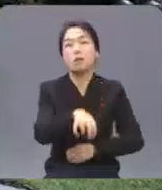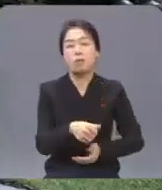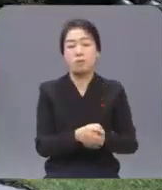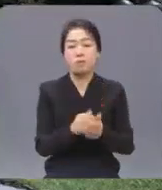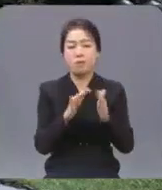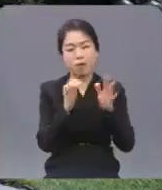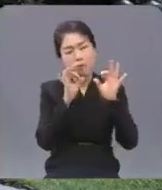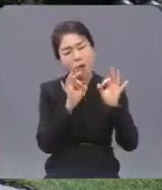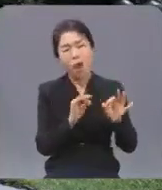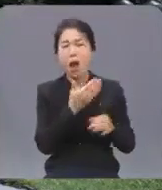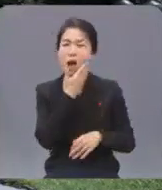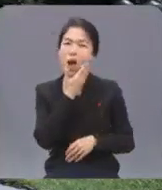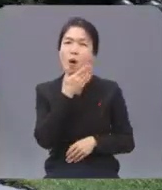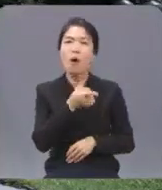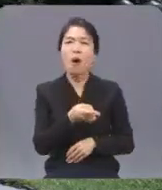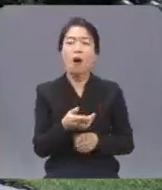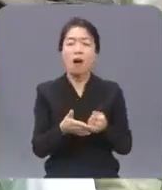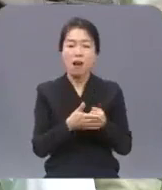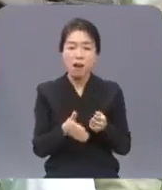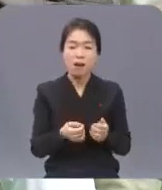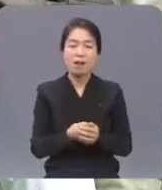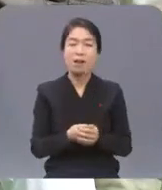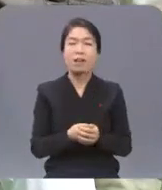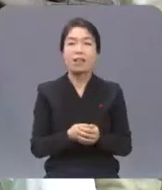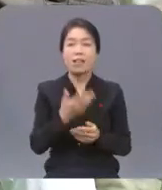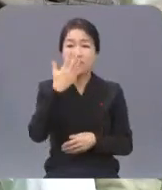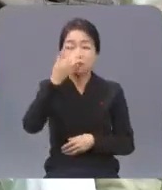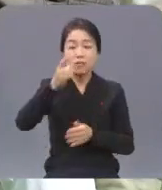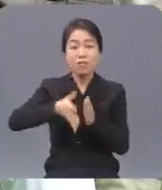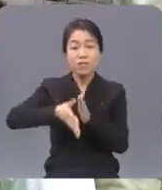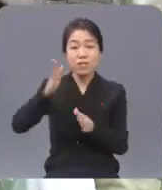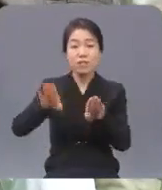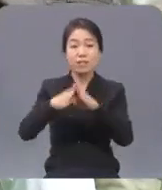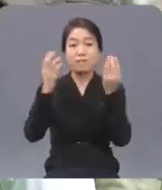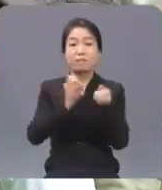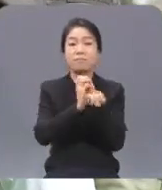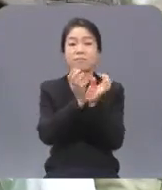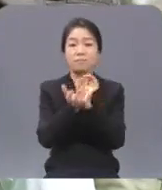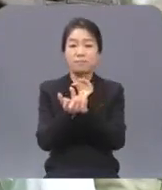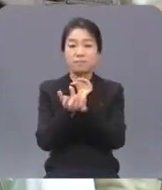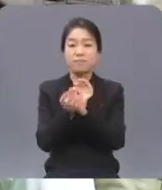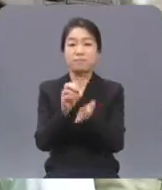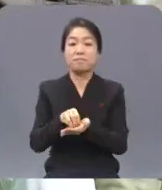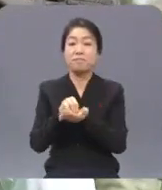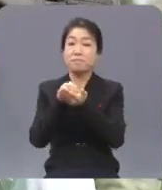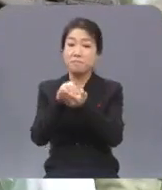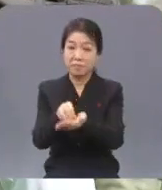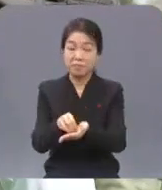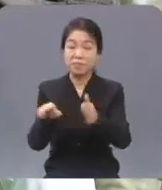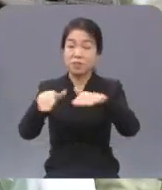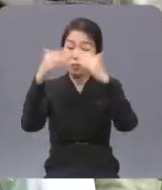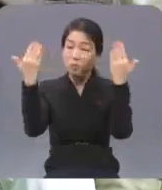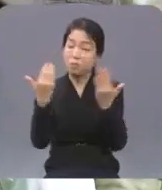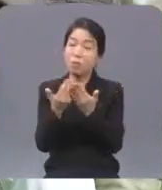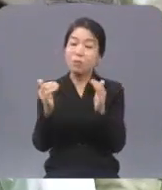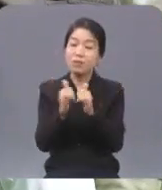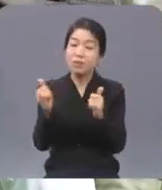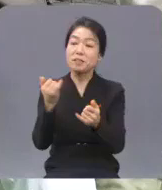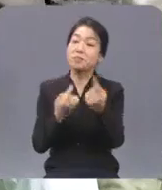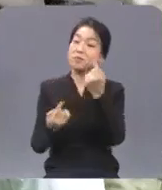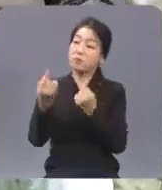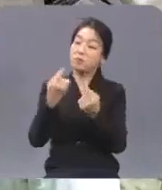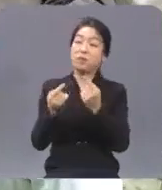가족만 보기는 너무 아깝다. 이거 순천시의 개방 정원에 가입을 해서